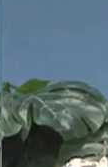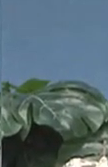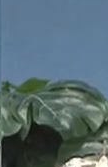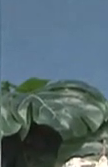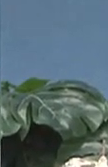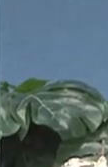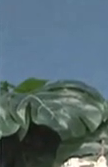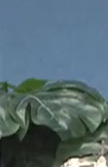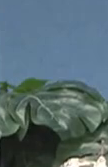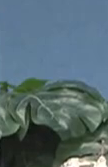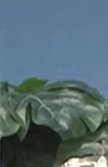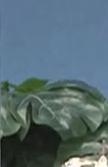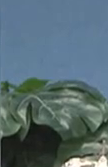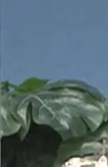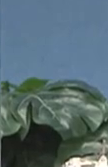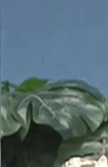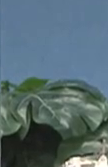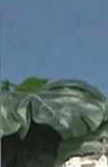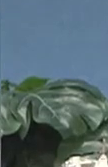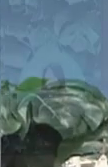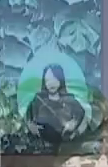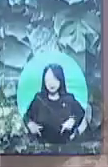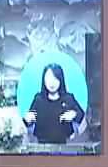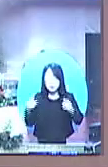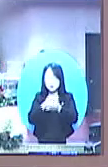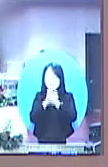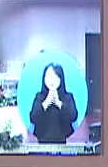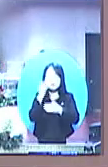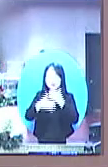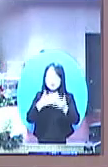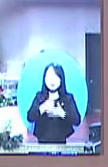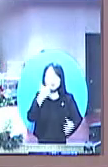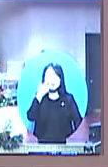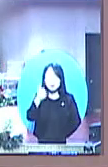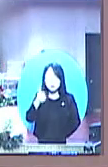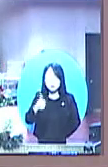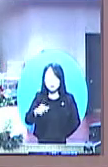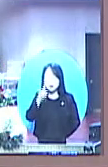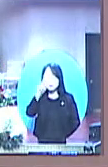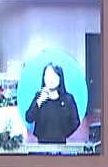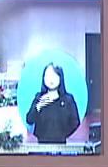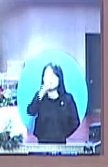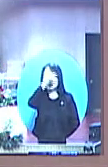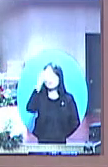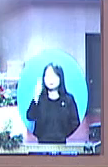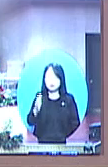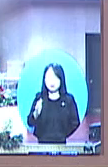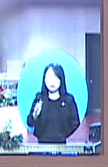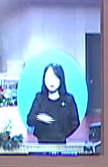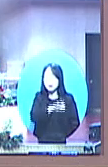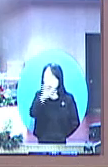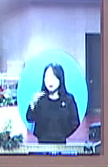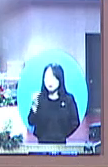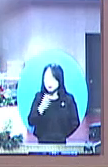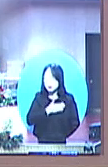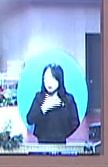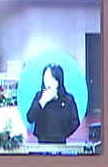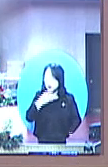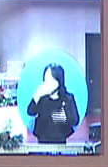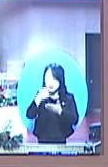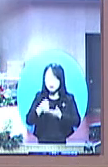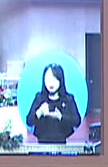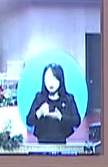기도하겠습니다. 사랑과 은혜와 자비가 무한하신 하나님 아버지, 한 번뿐인 인생인데 우리가 부의 복을